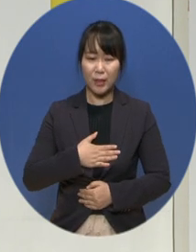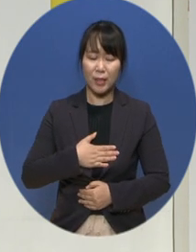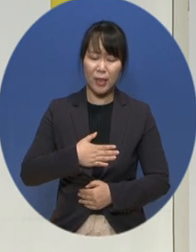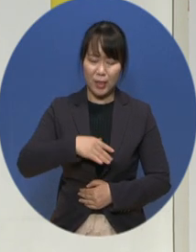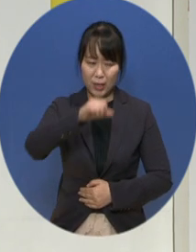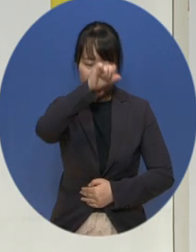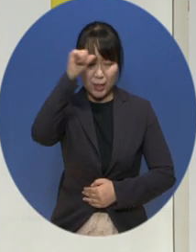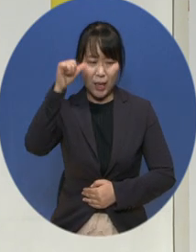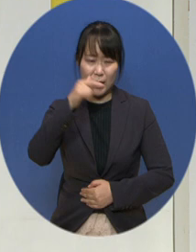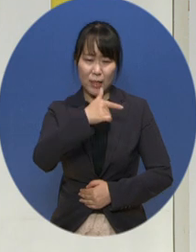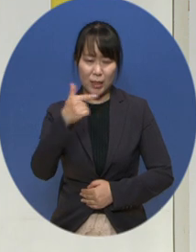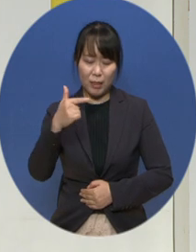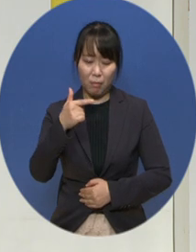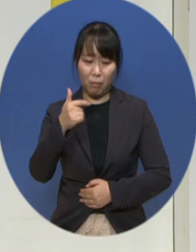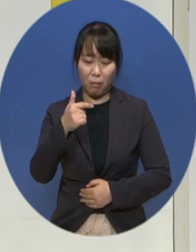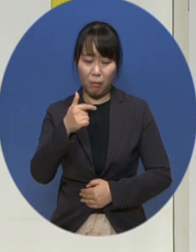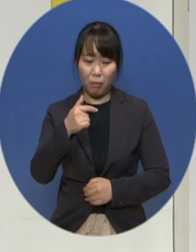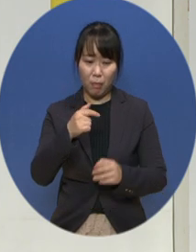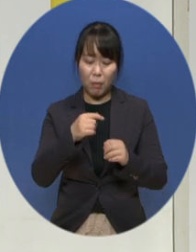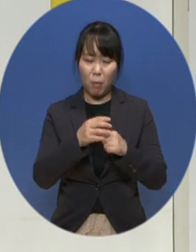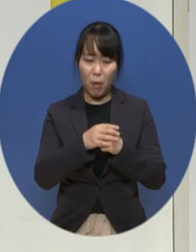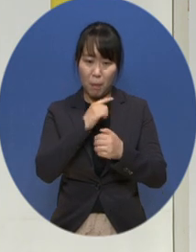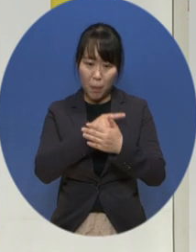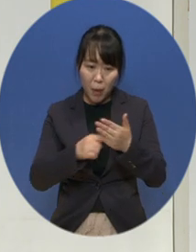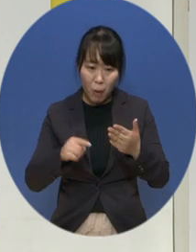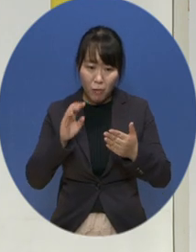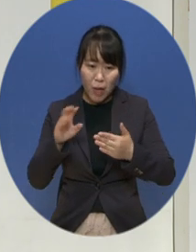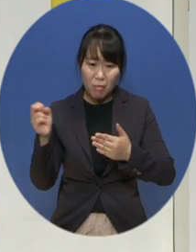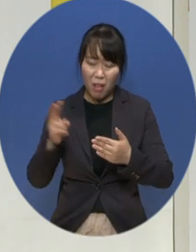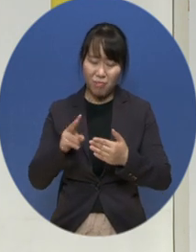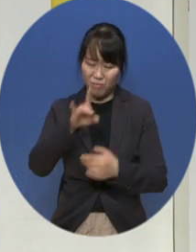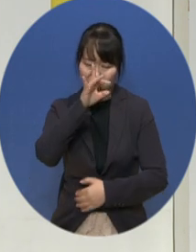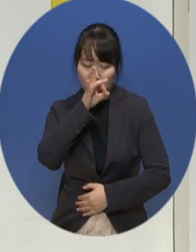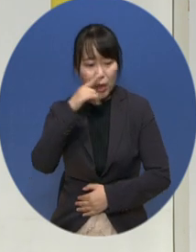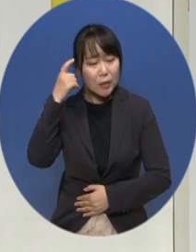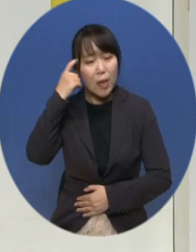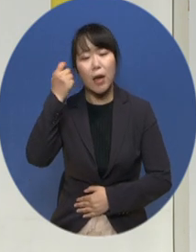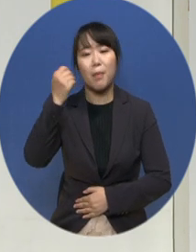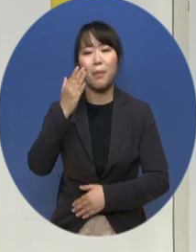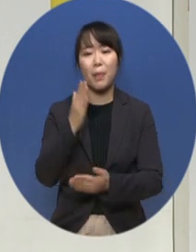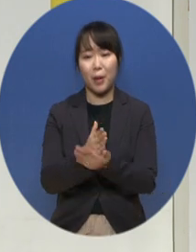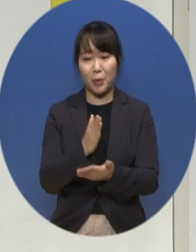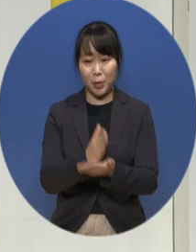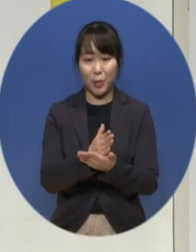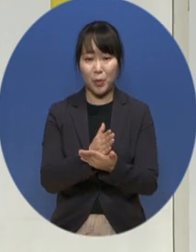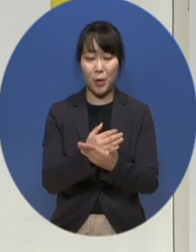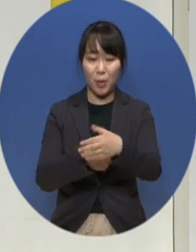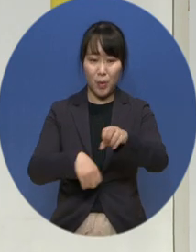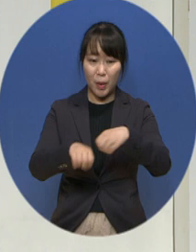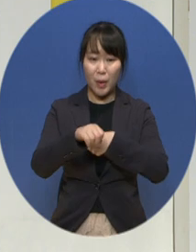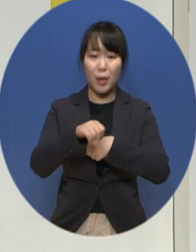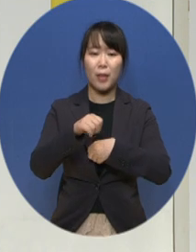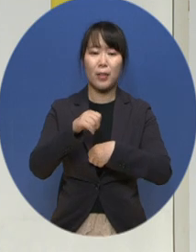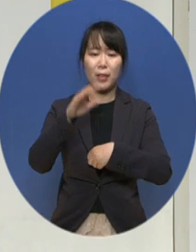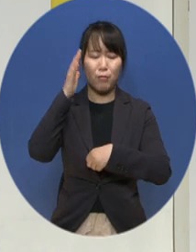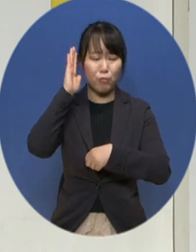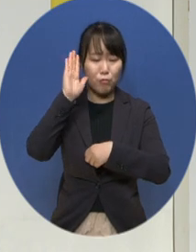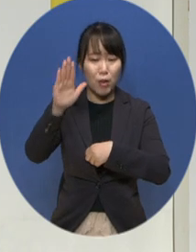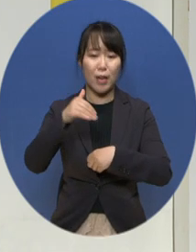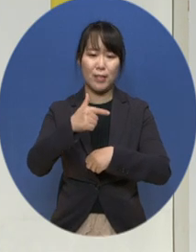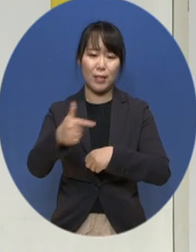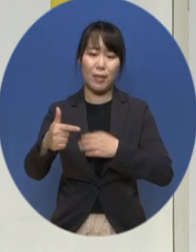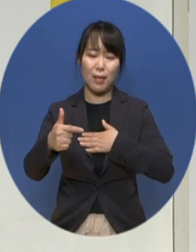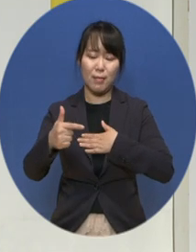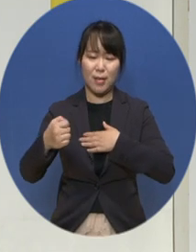큰 손실을 입고 다시 일어날 수 없다 이렇게 생각할 것이 아니고 오히려 이게 나중에 크게 나한테